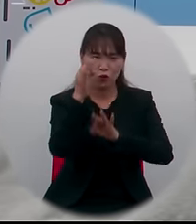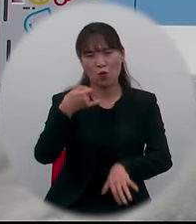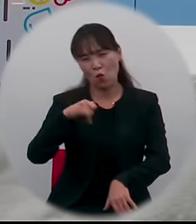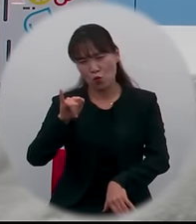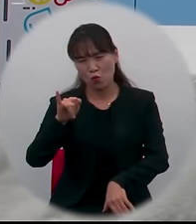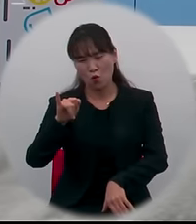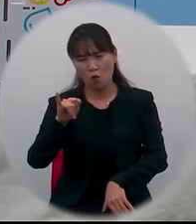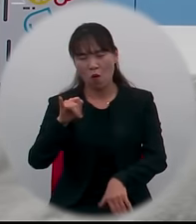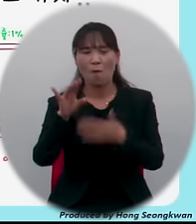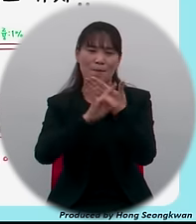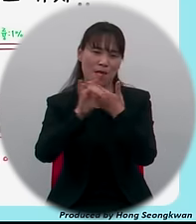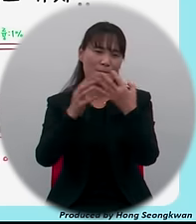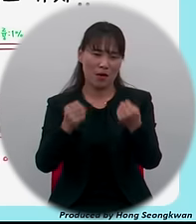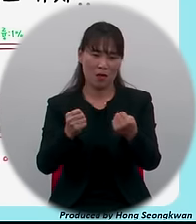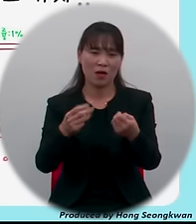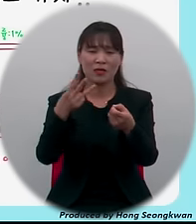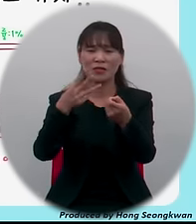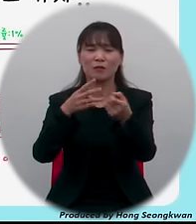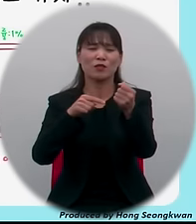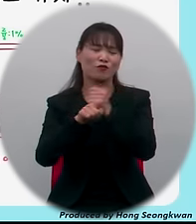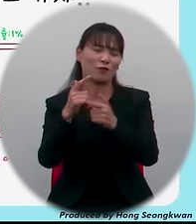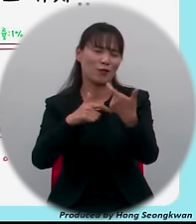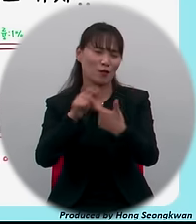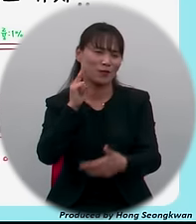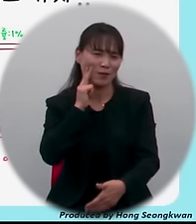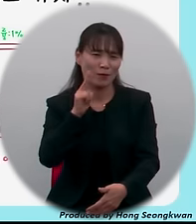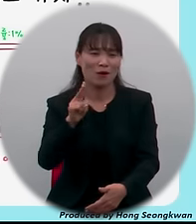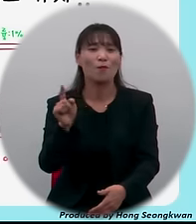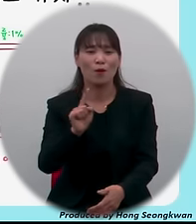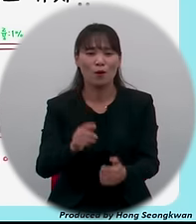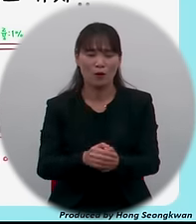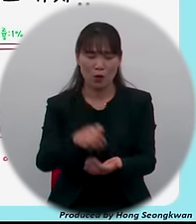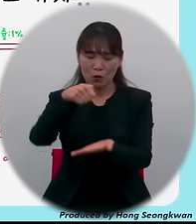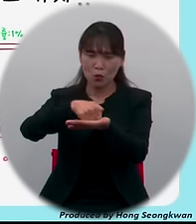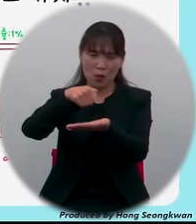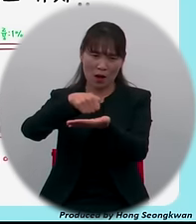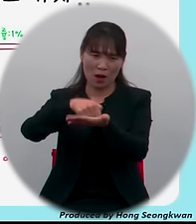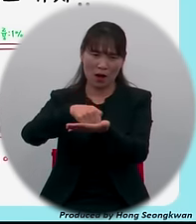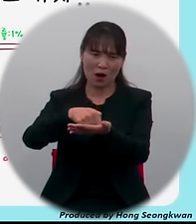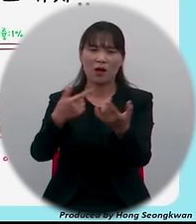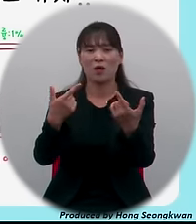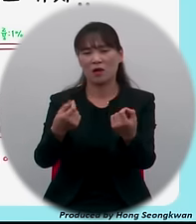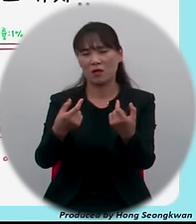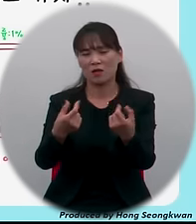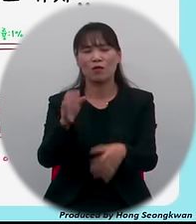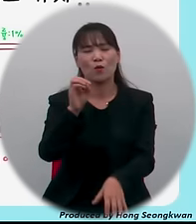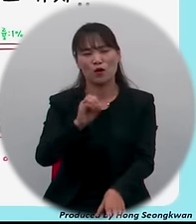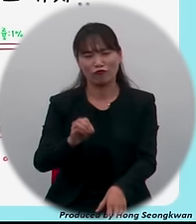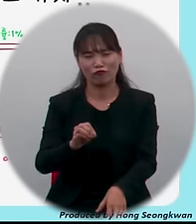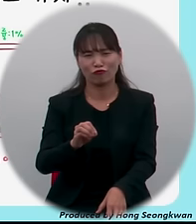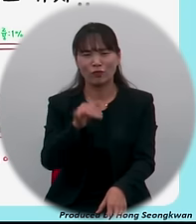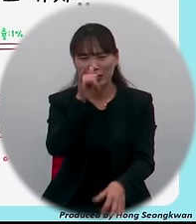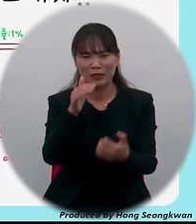더 심각한데 도박 수준의 확률을 설정하기 때문이 가장 큰 문제를 할 수 있습니다 나오긴 나오는데